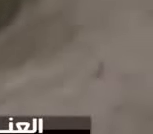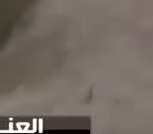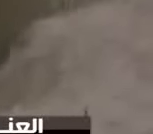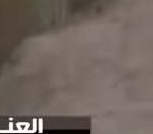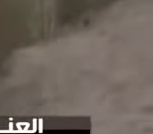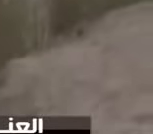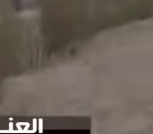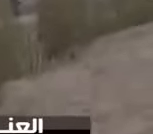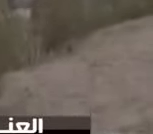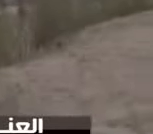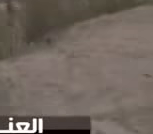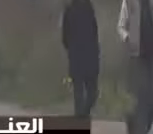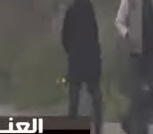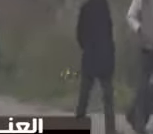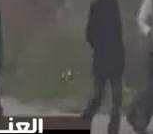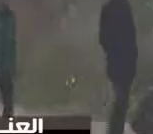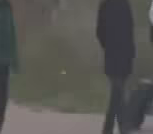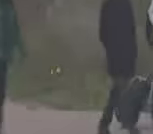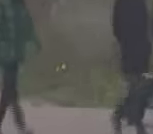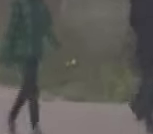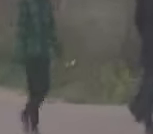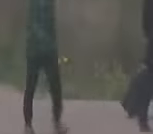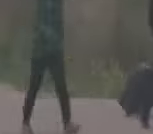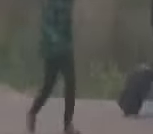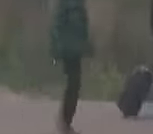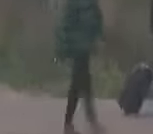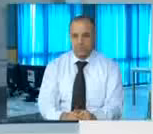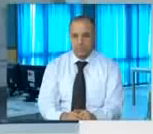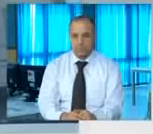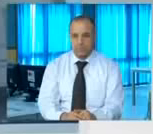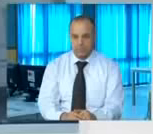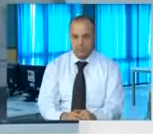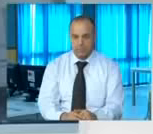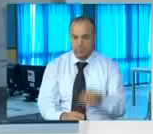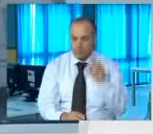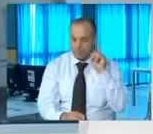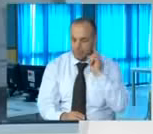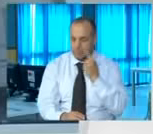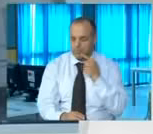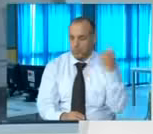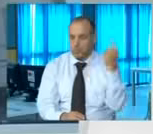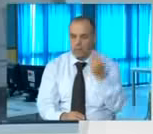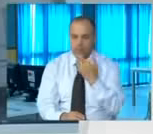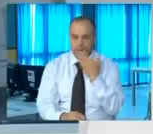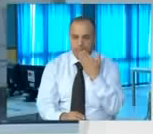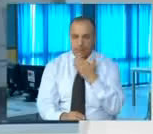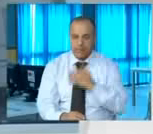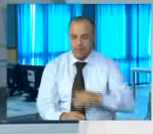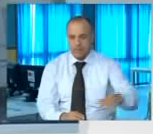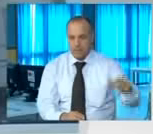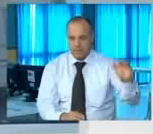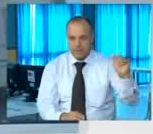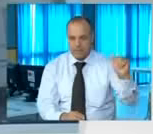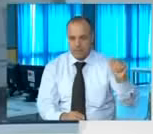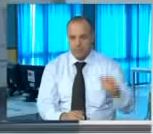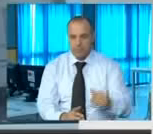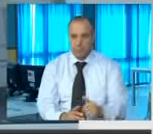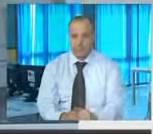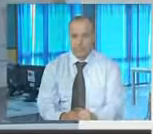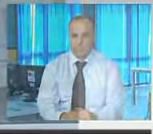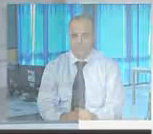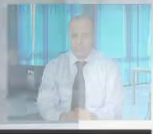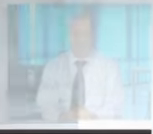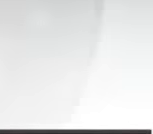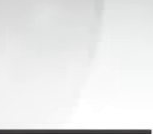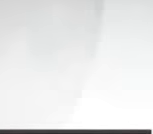بمدينة كالي. شكرا على حسن المتابعة وإلى اللقاء.